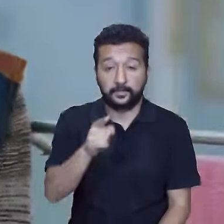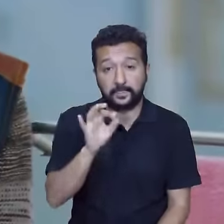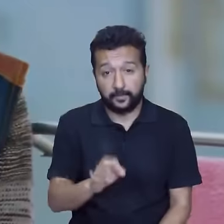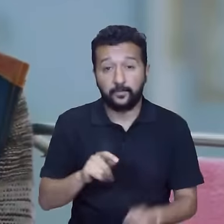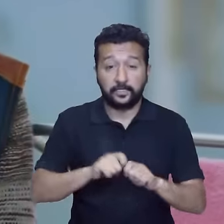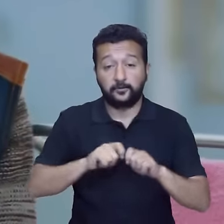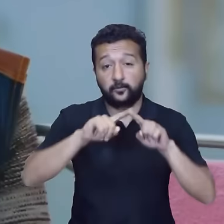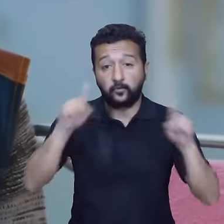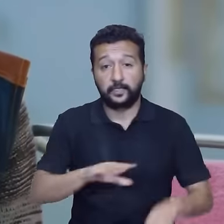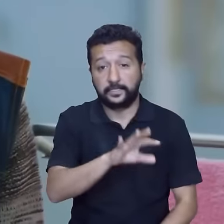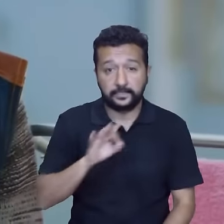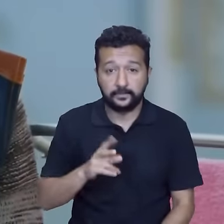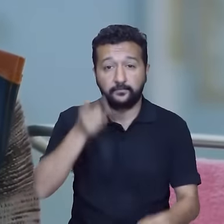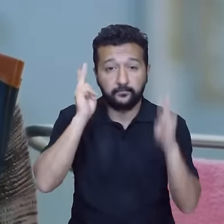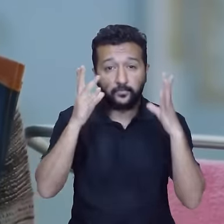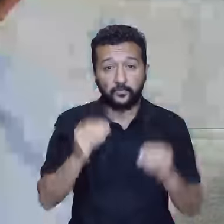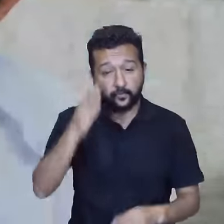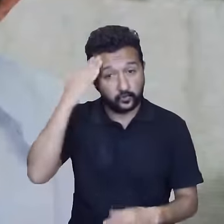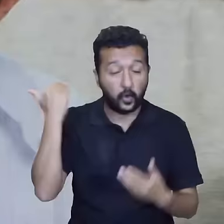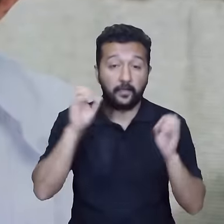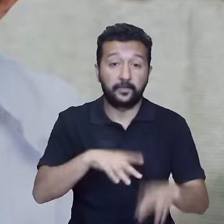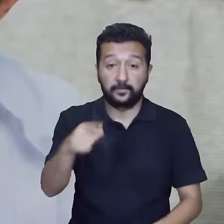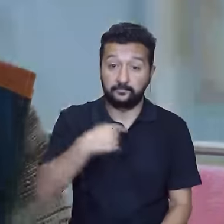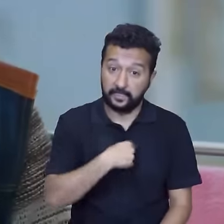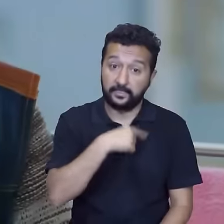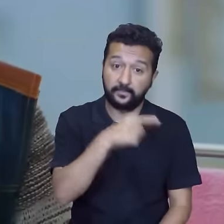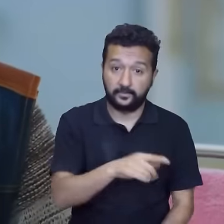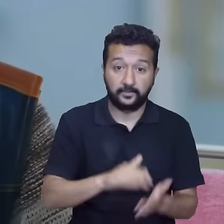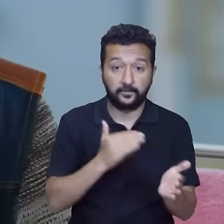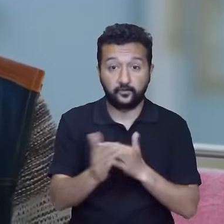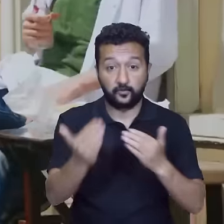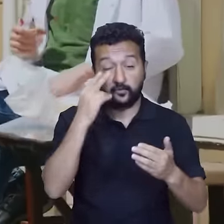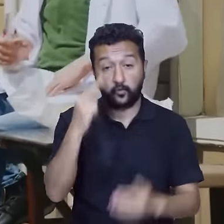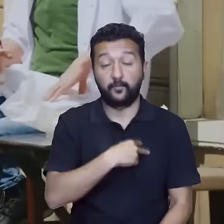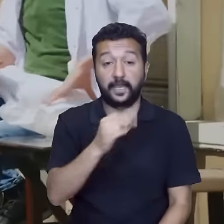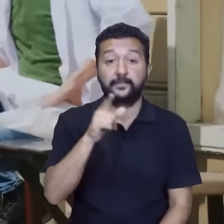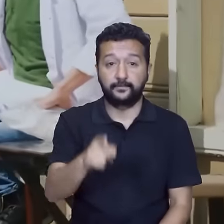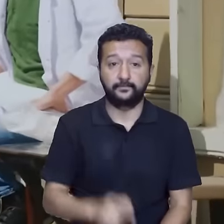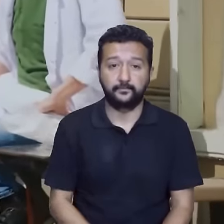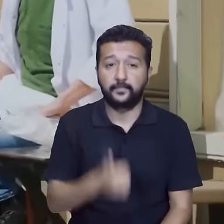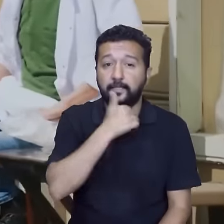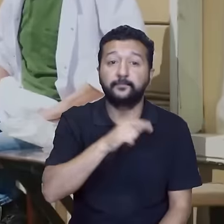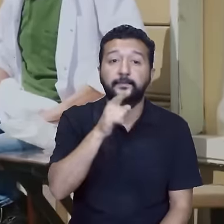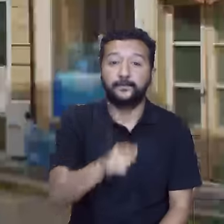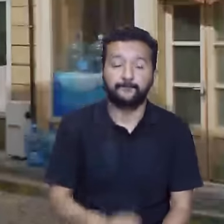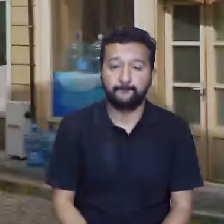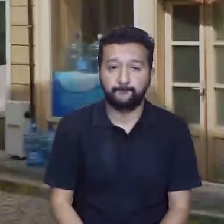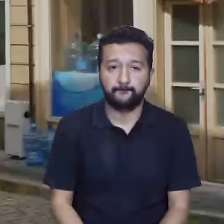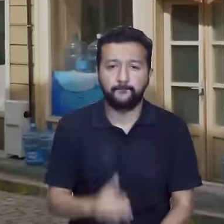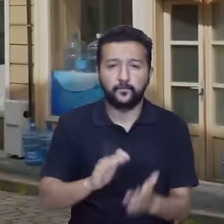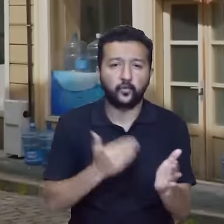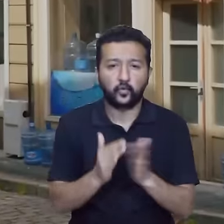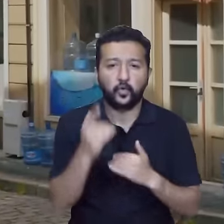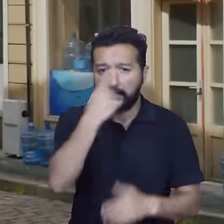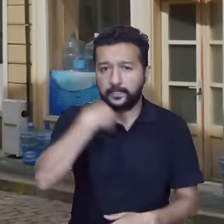tabii esnaflığı seçince saçları kestirdim, jöleyi bıraktım. Sen bir de beni jöleli gör. Ahmet abi. He.